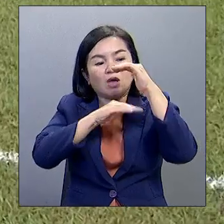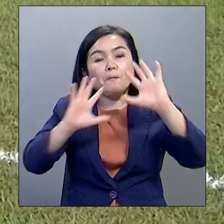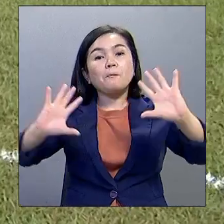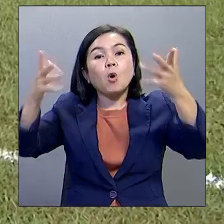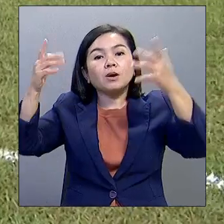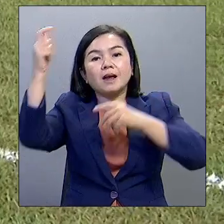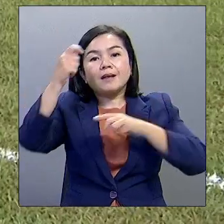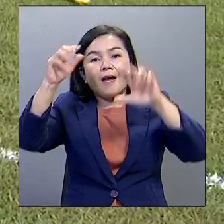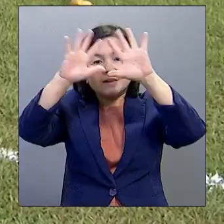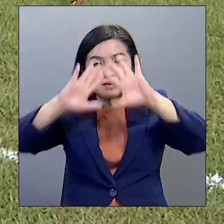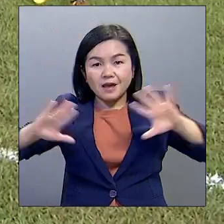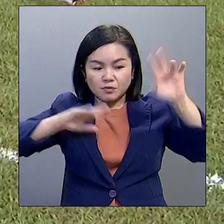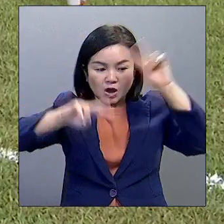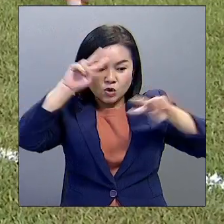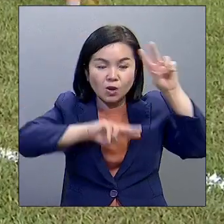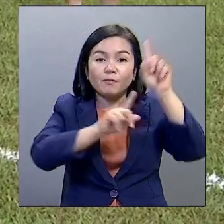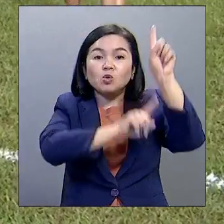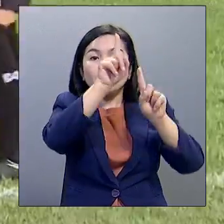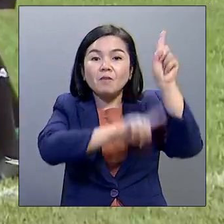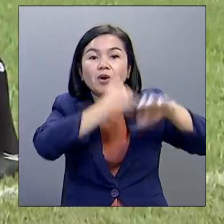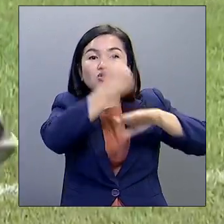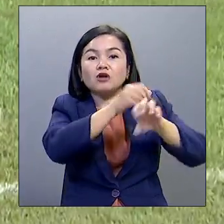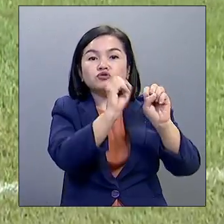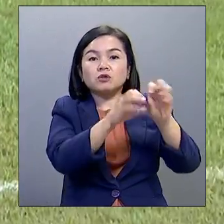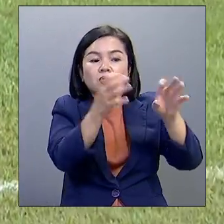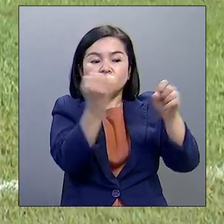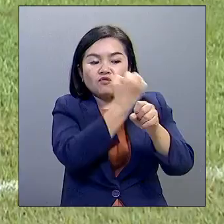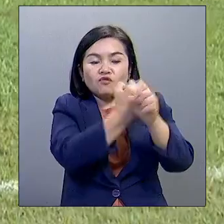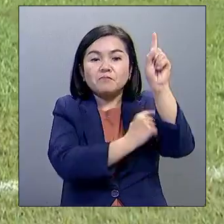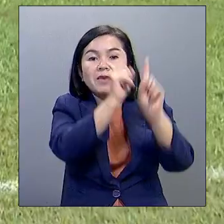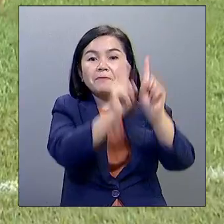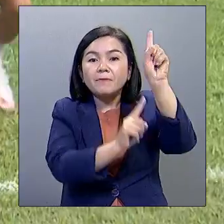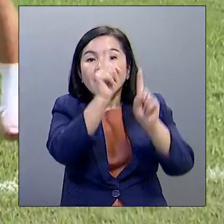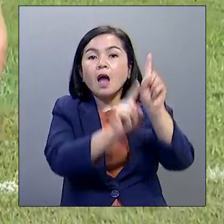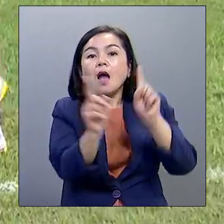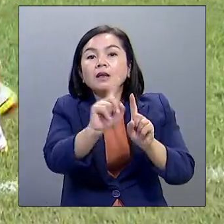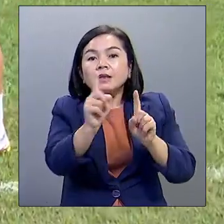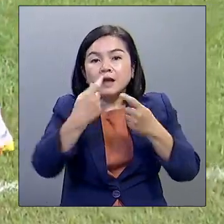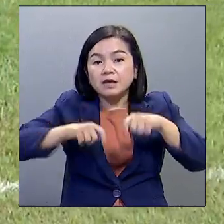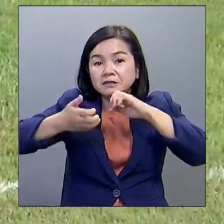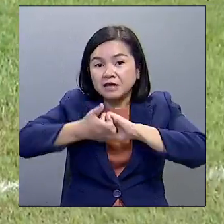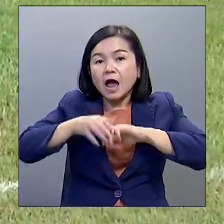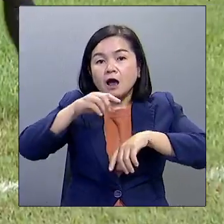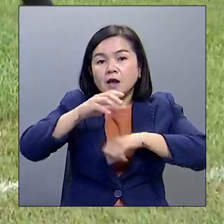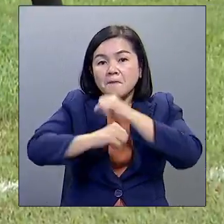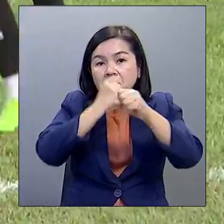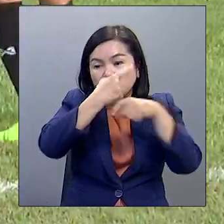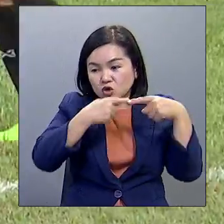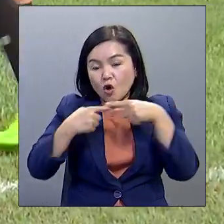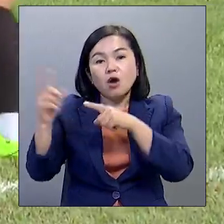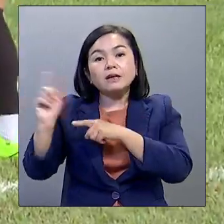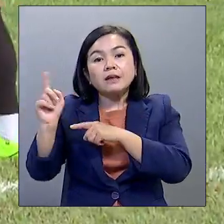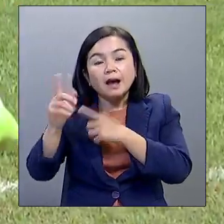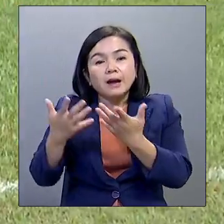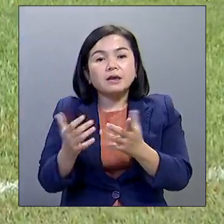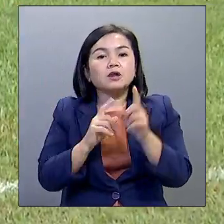นครับครั้งนี้ครับจะเป็น1บททดสอบสำคัญในการประเมินผลงานเรื่องการขยายสัญญาฉบับใหม่อย่างแน่นอนครับ